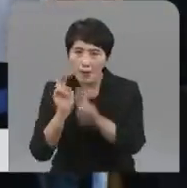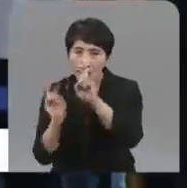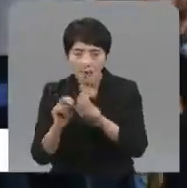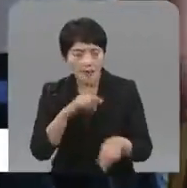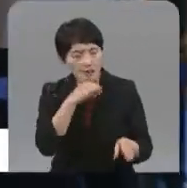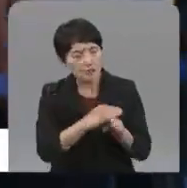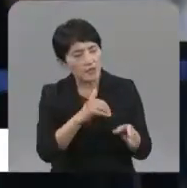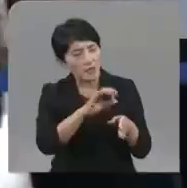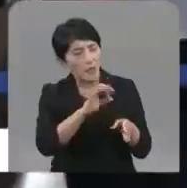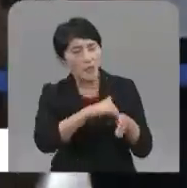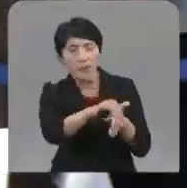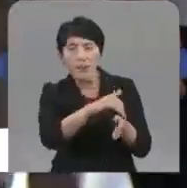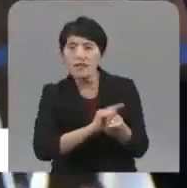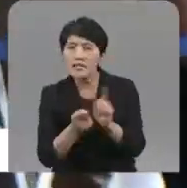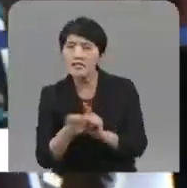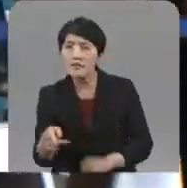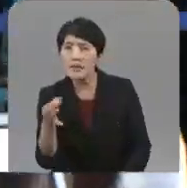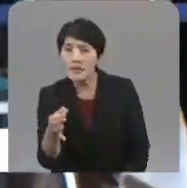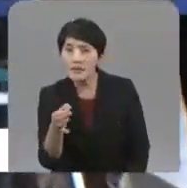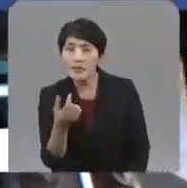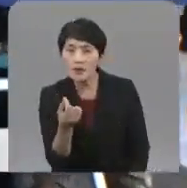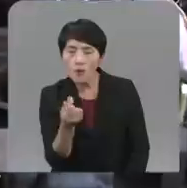12 сентября